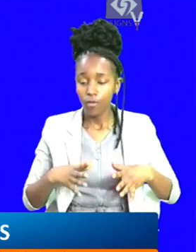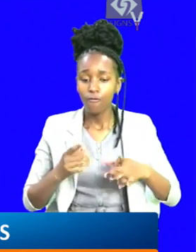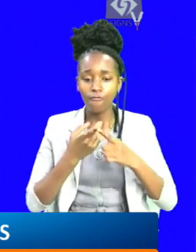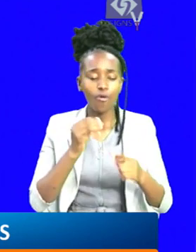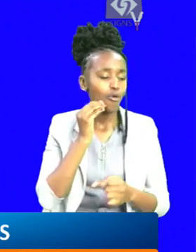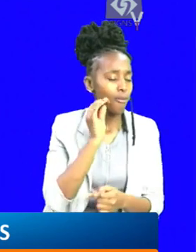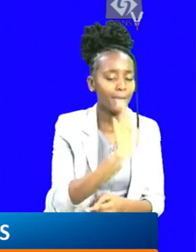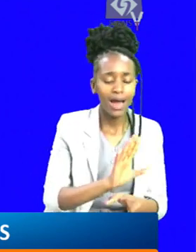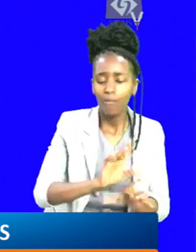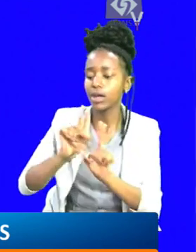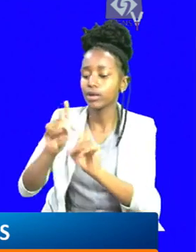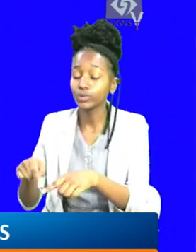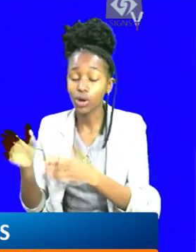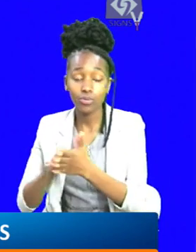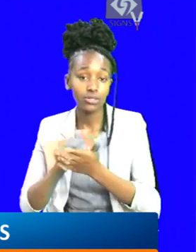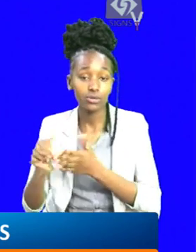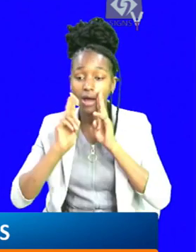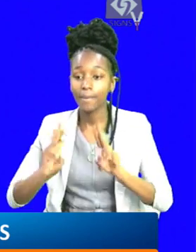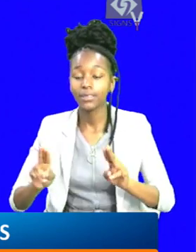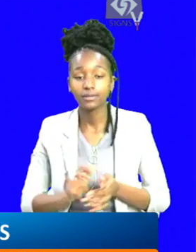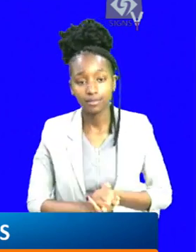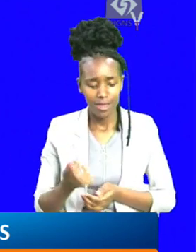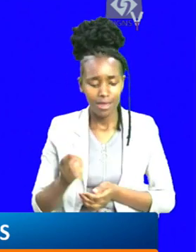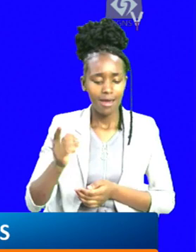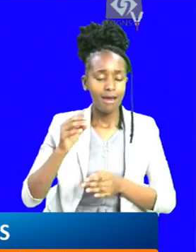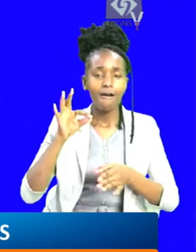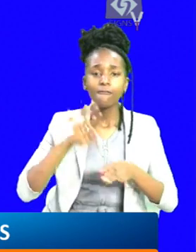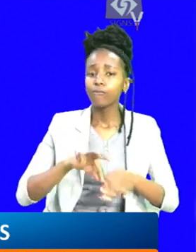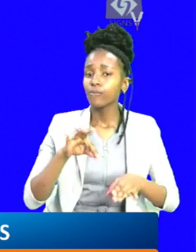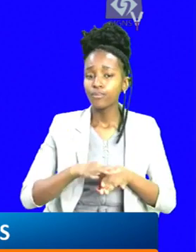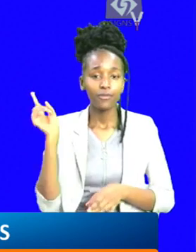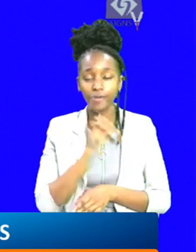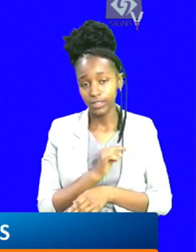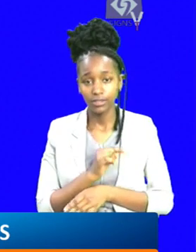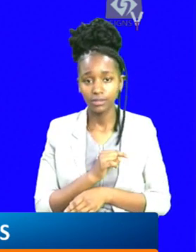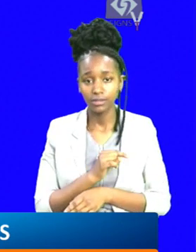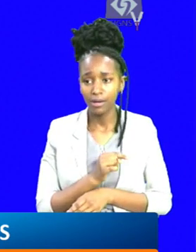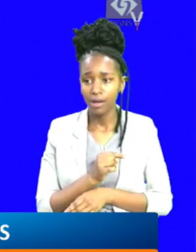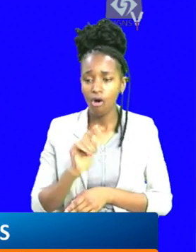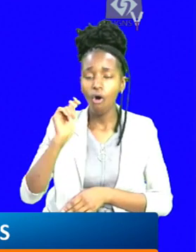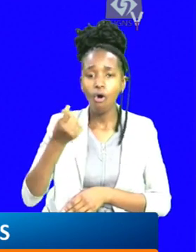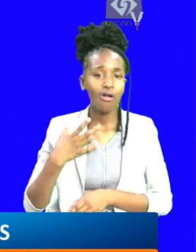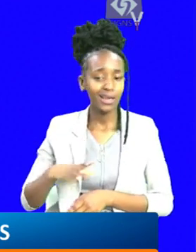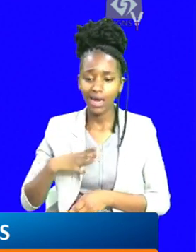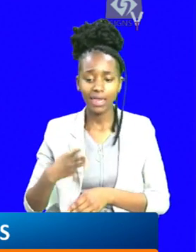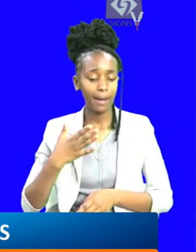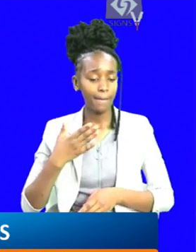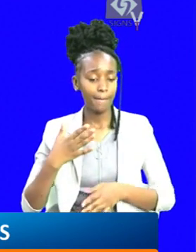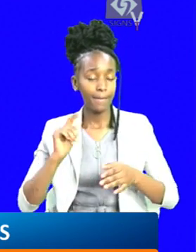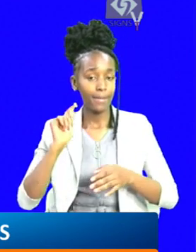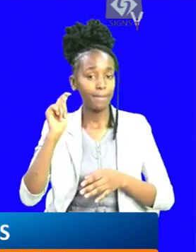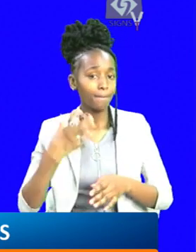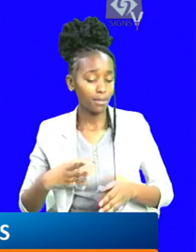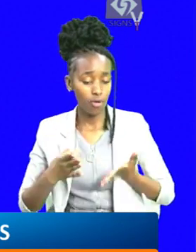wetu, serikali yako hawezi kubalia mtu yeyote atoke kwake akuje kuchafua amani. Tulimaliza mambo